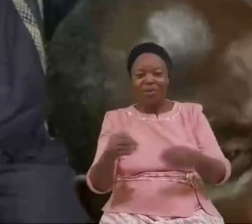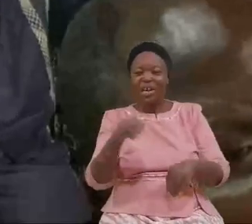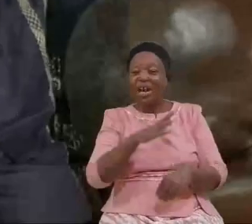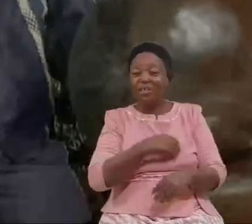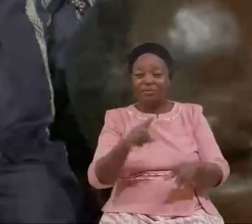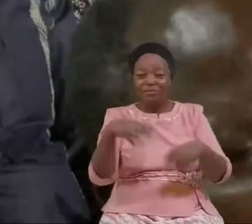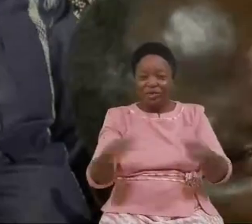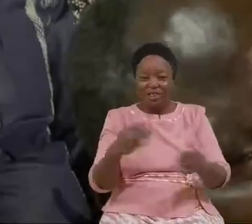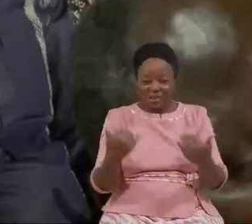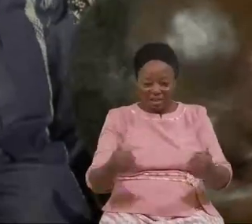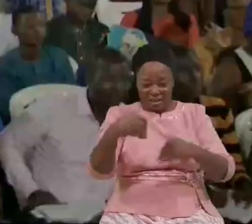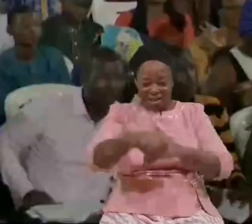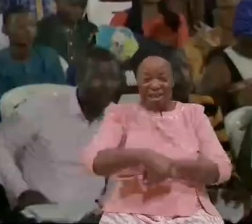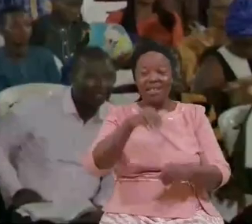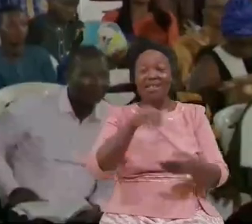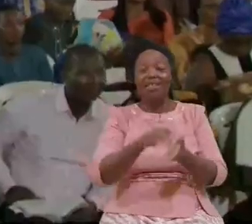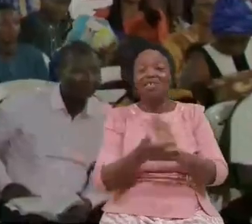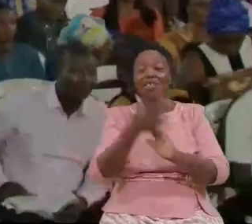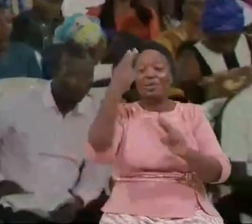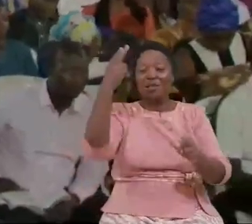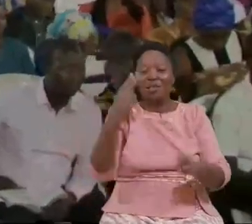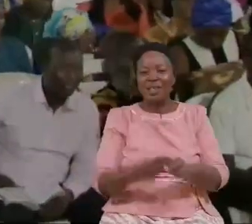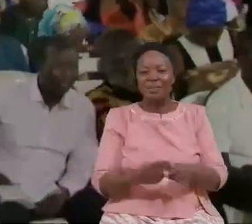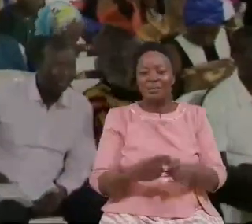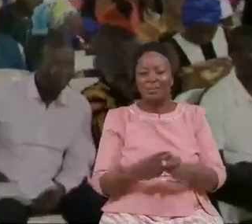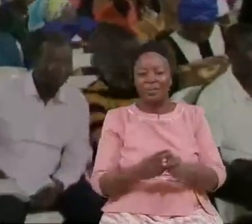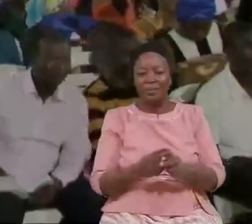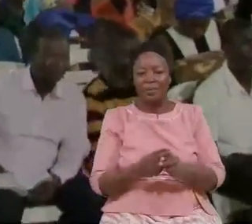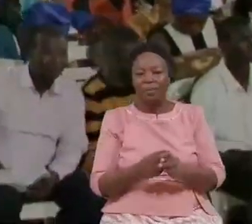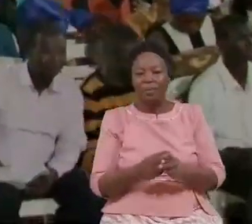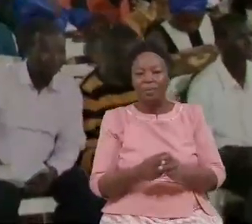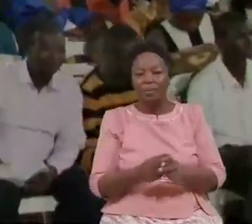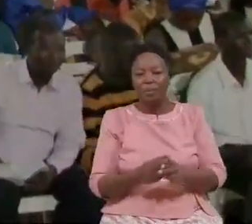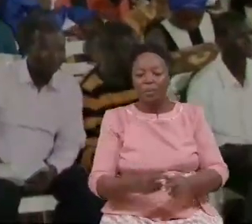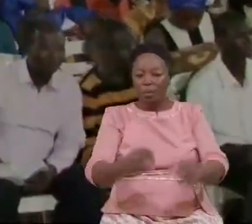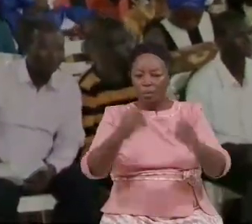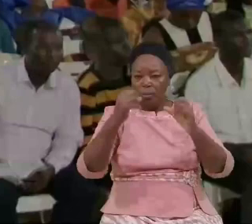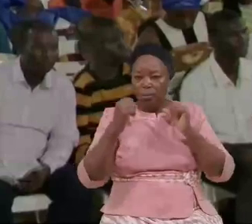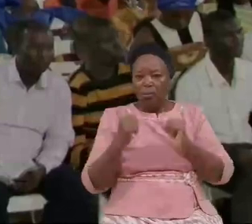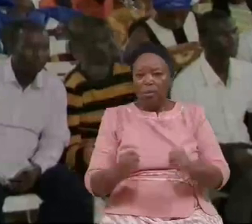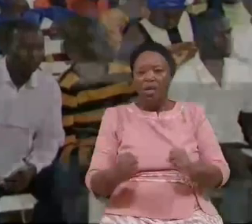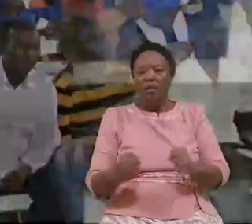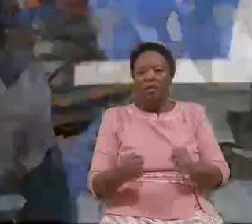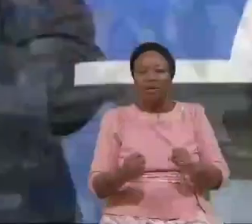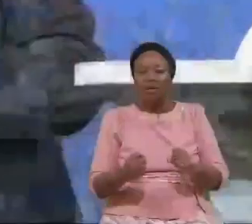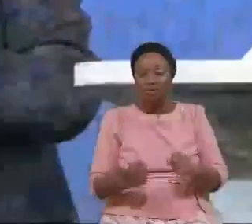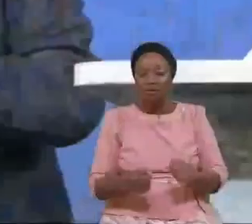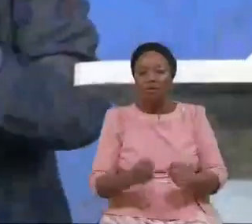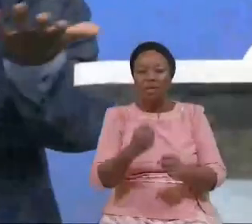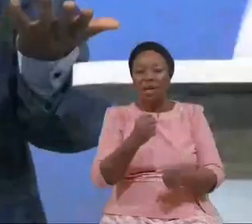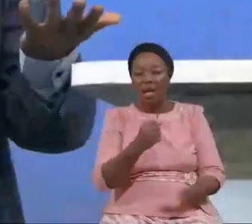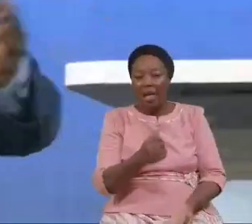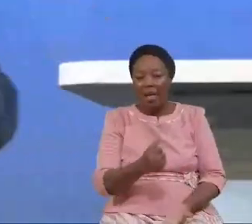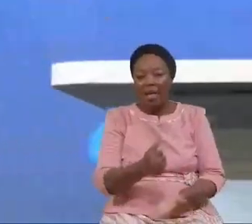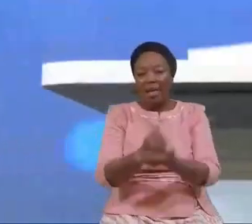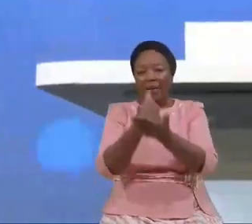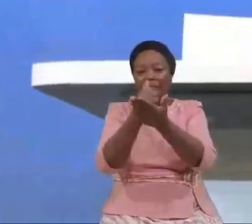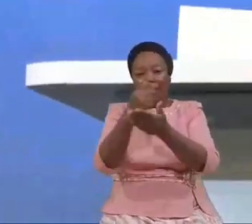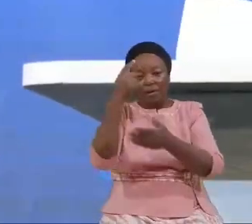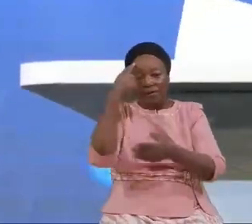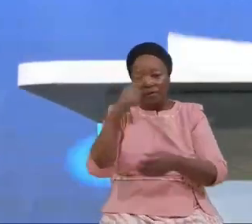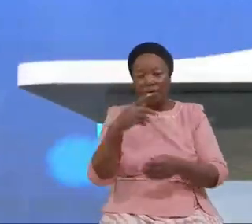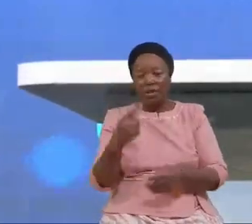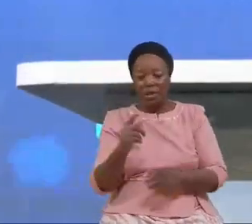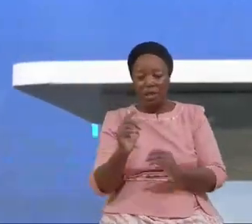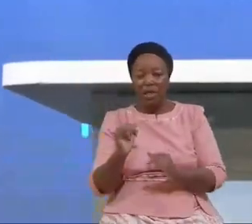ce soir au nom de Jésus l'intervention puissante pour des individus des